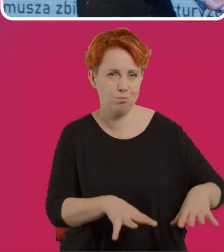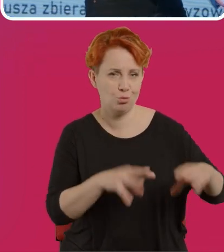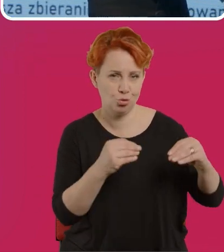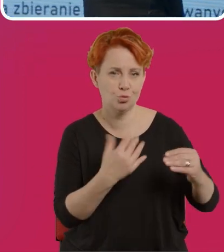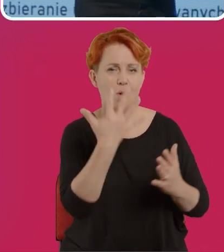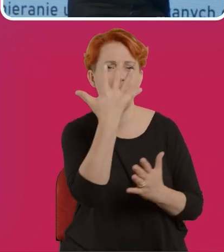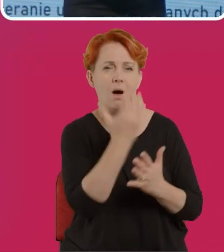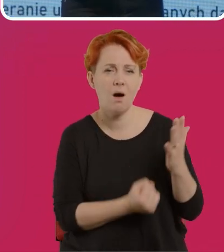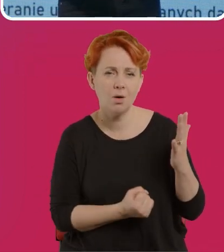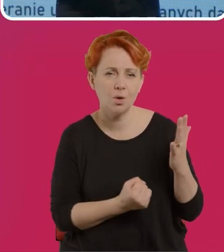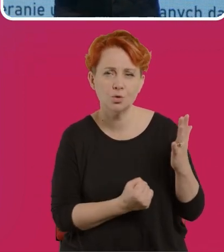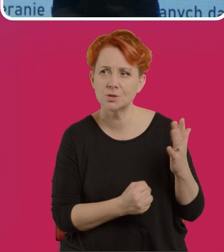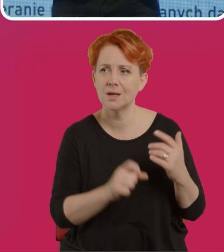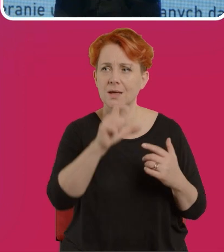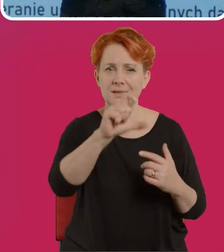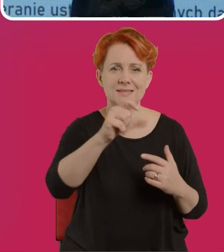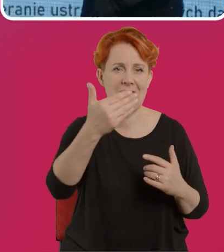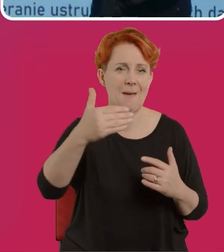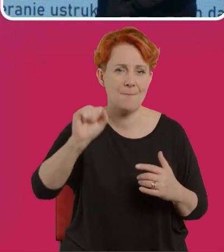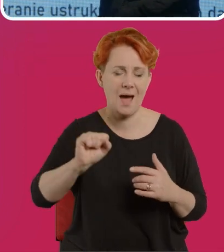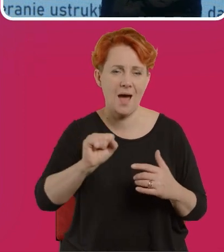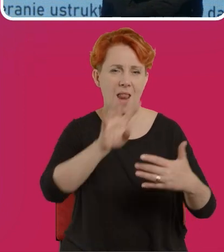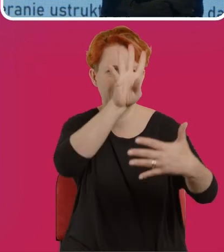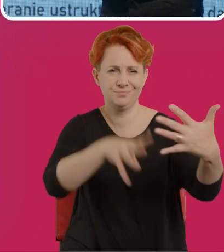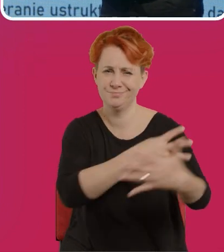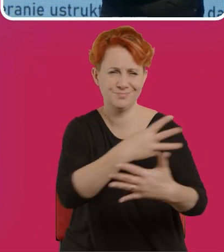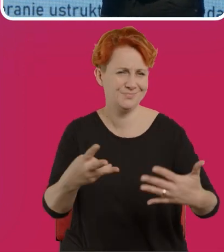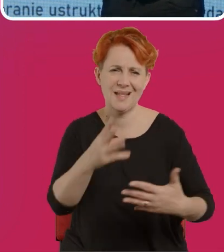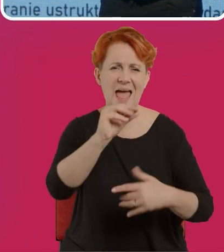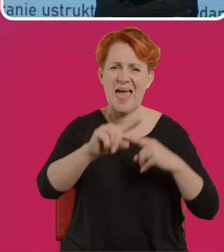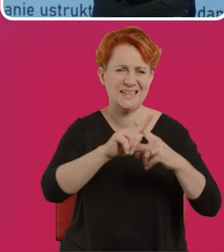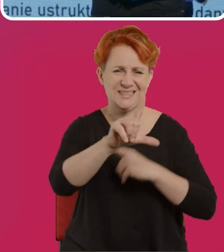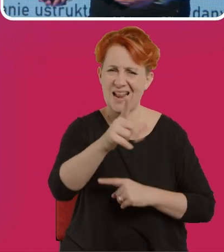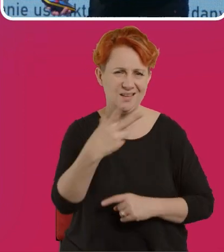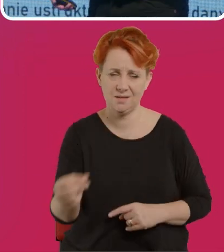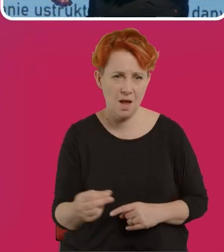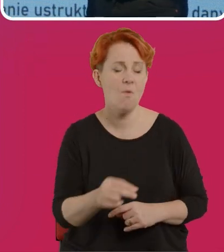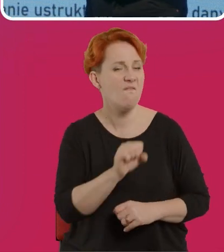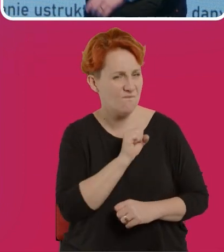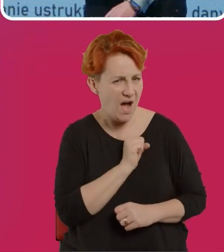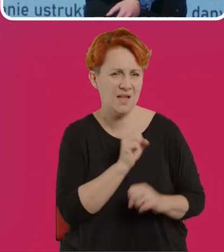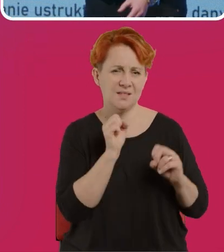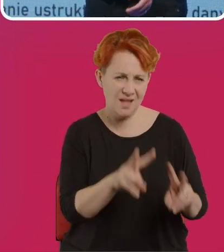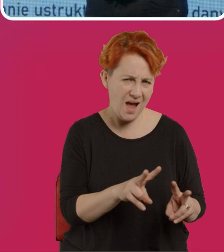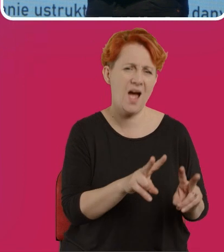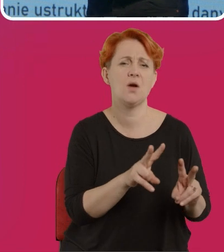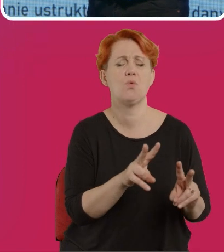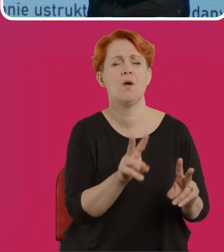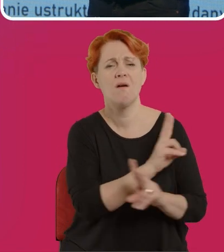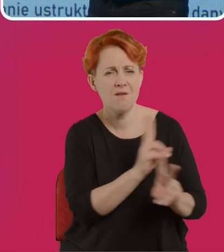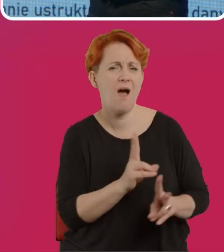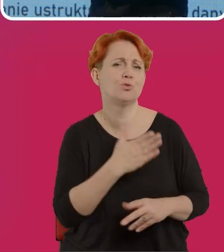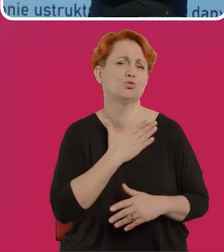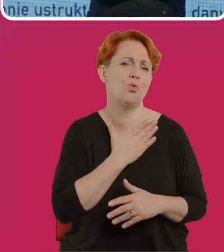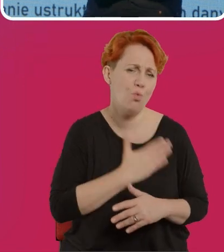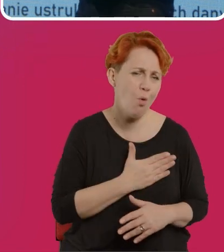z CRM-a jakiegokolwiek, jakby żeby to nie był Excel, bo Excel jest jakby fajny, jest to mocarne narzędzie, wszyscy lubimy, bo